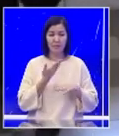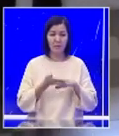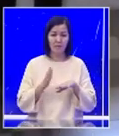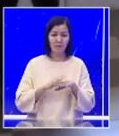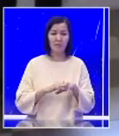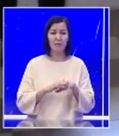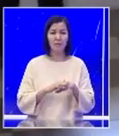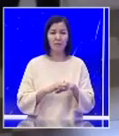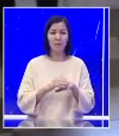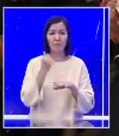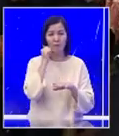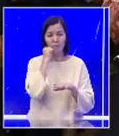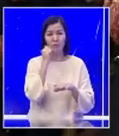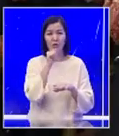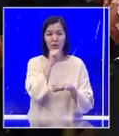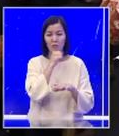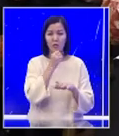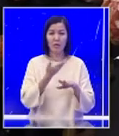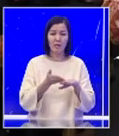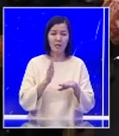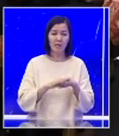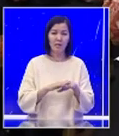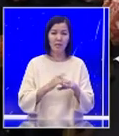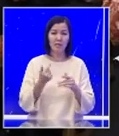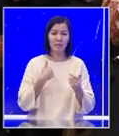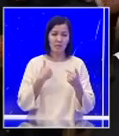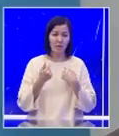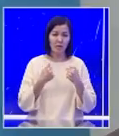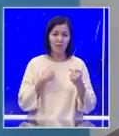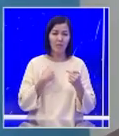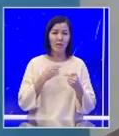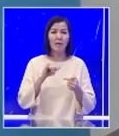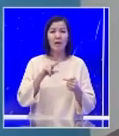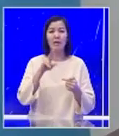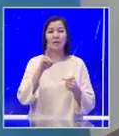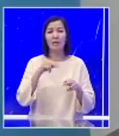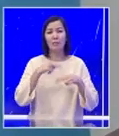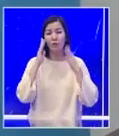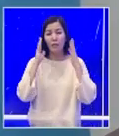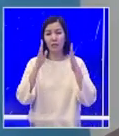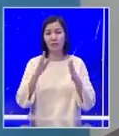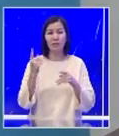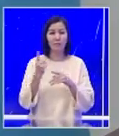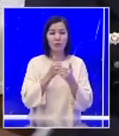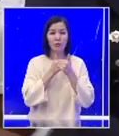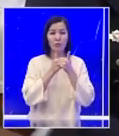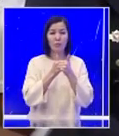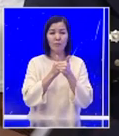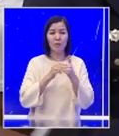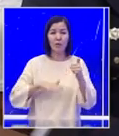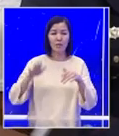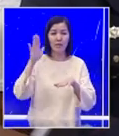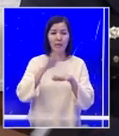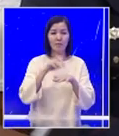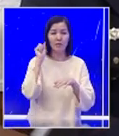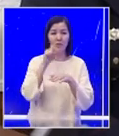бүлдіршіндер мен үйдегі қарияларымыз. Лиліктердің өтінішін Амандық Баталов мұқият тыңдады. Облыс әкімі бірінші орынбасары мен аудан әкіміне жедел